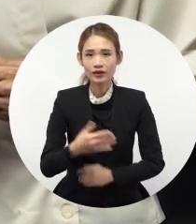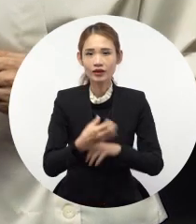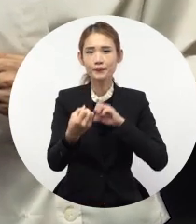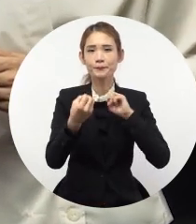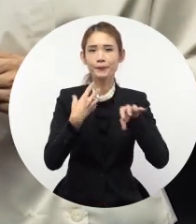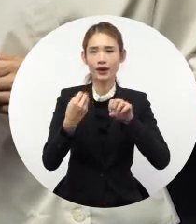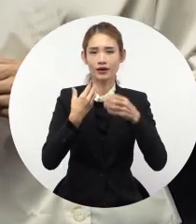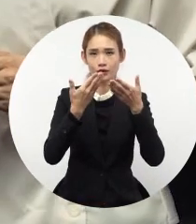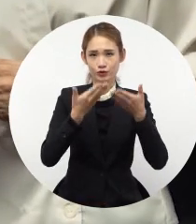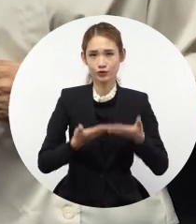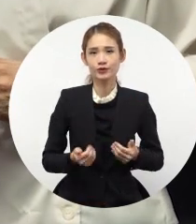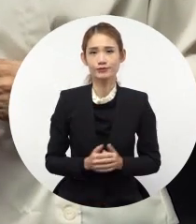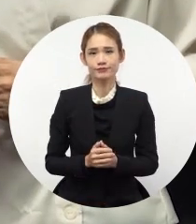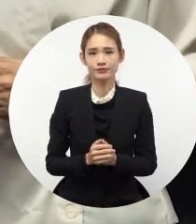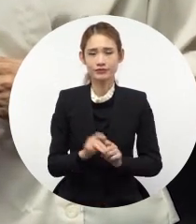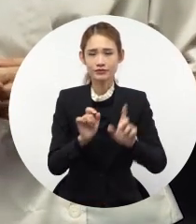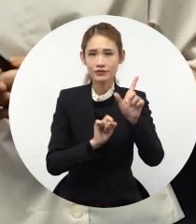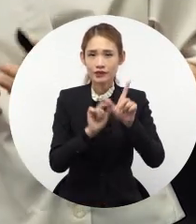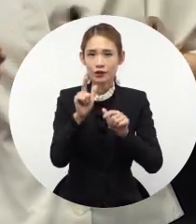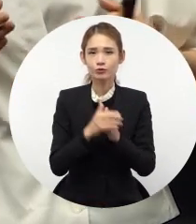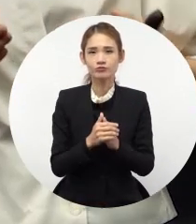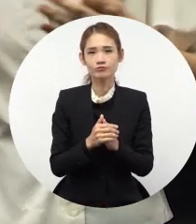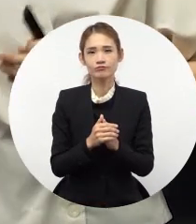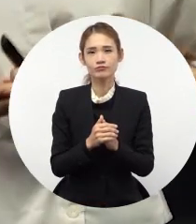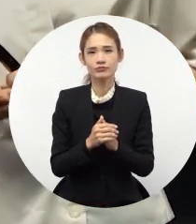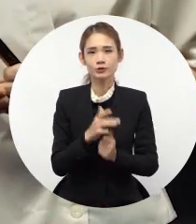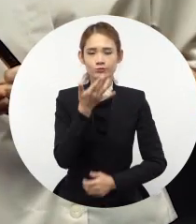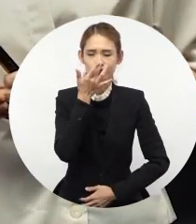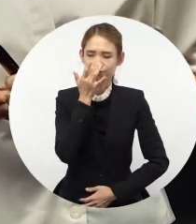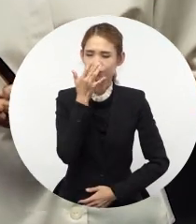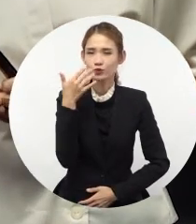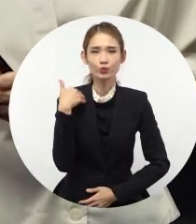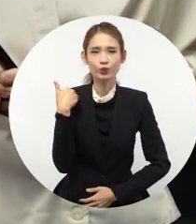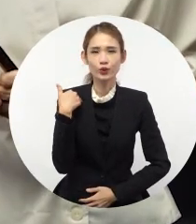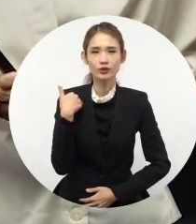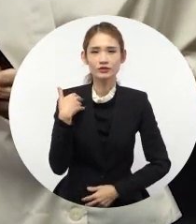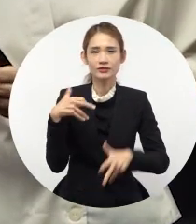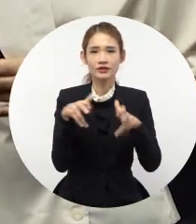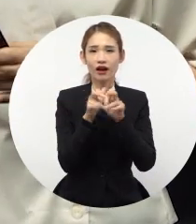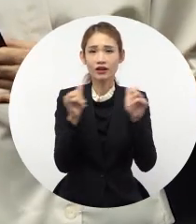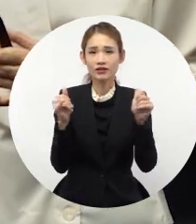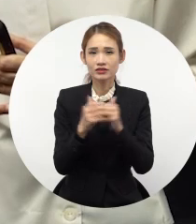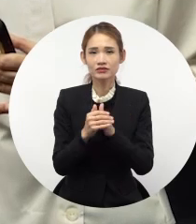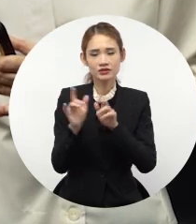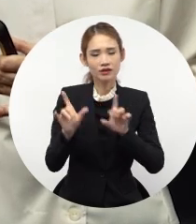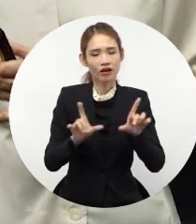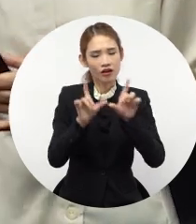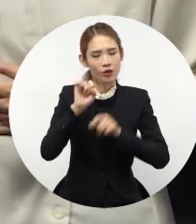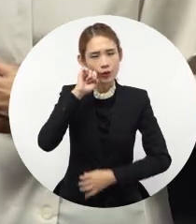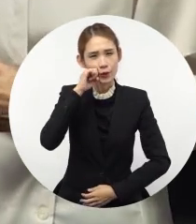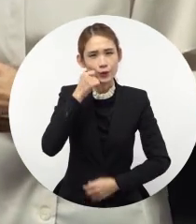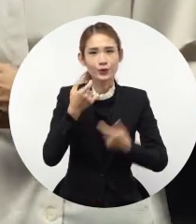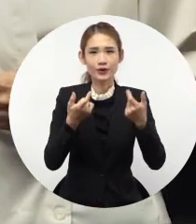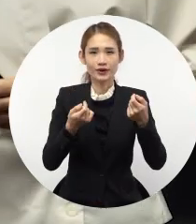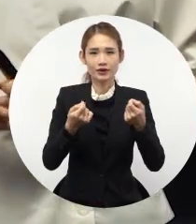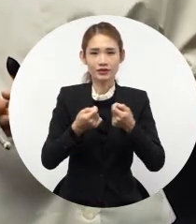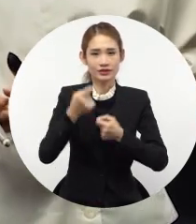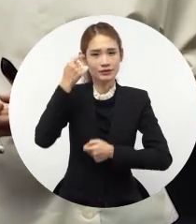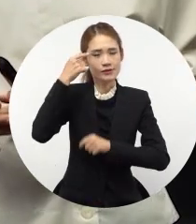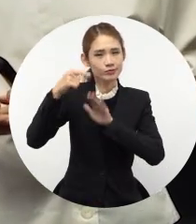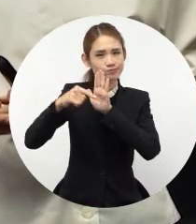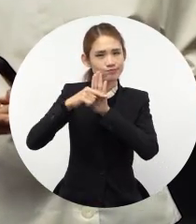말씀들을 하셨습니다. 대부분은 잘 모르겠는데 장애인이 되면 살기가 힘들지 않을까 하는